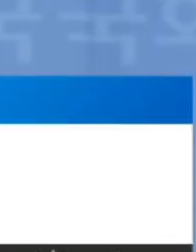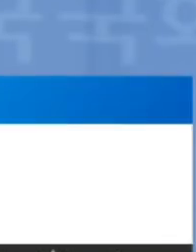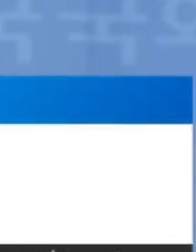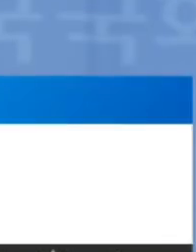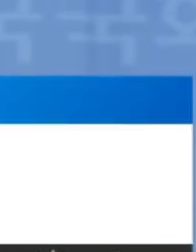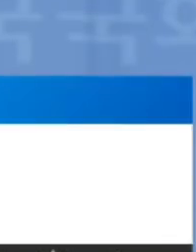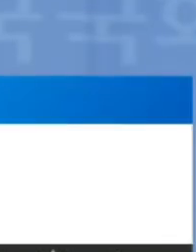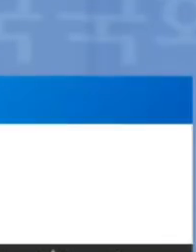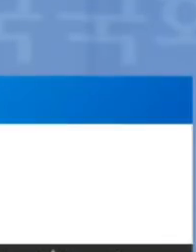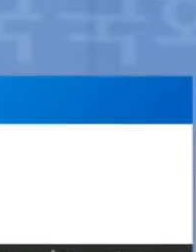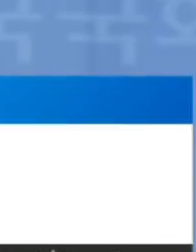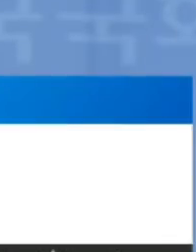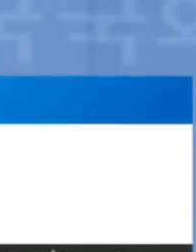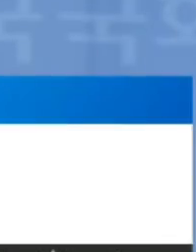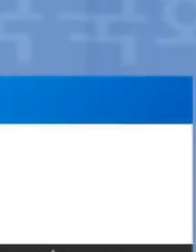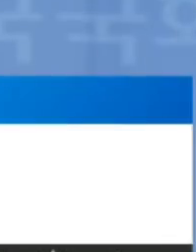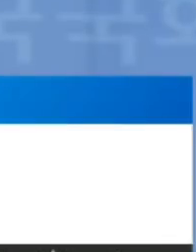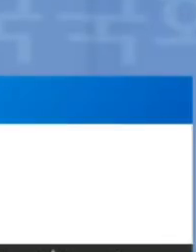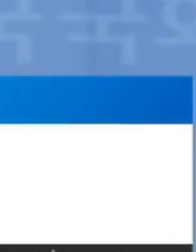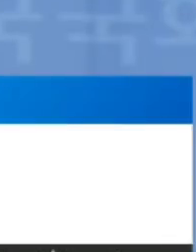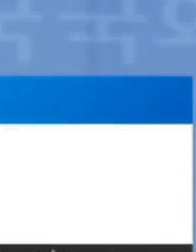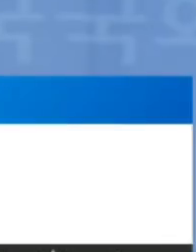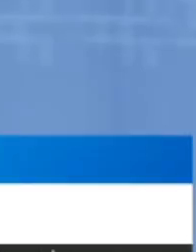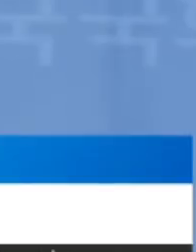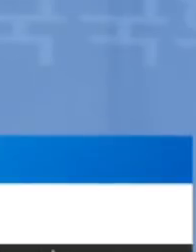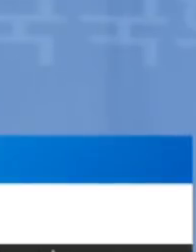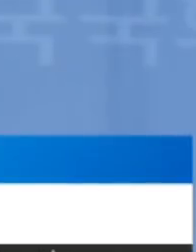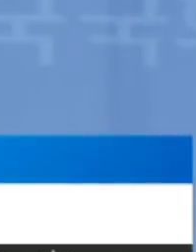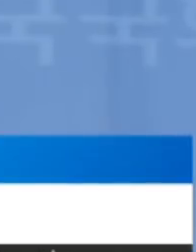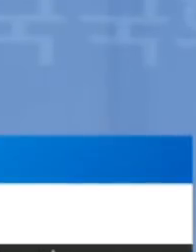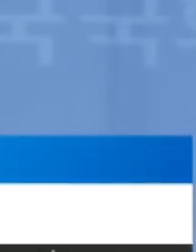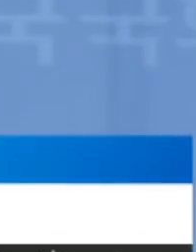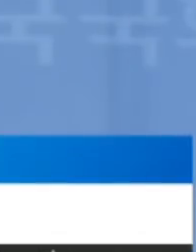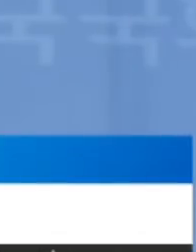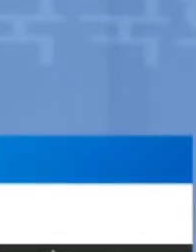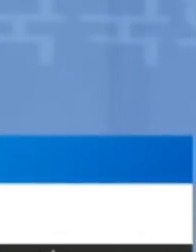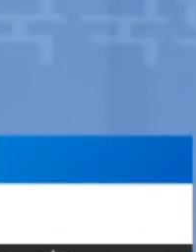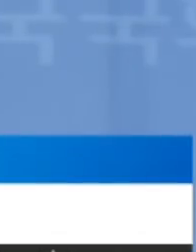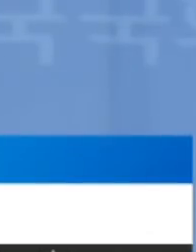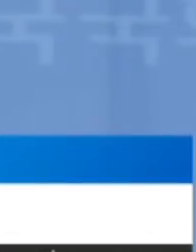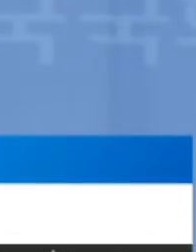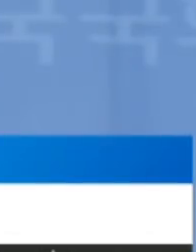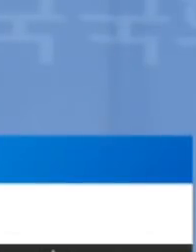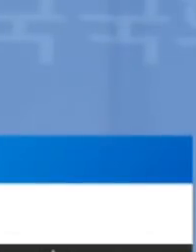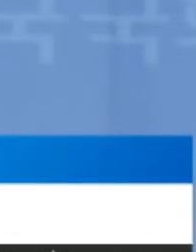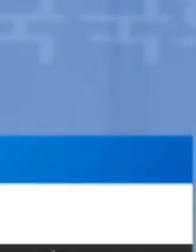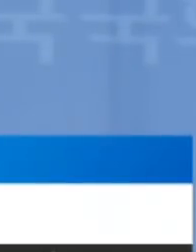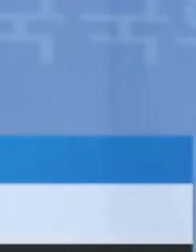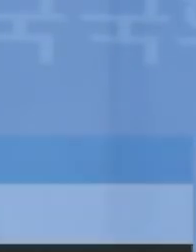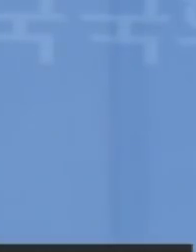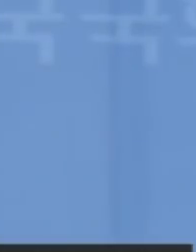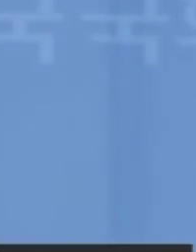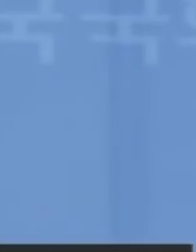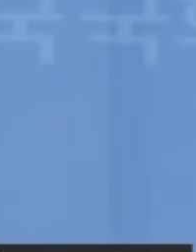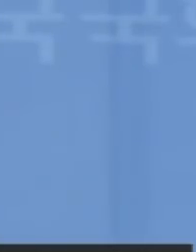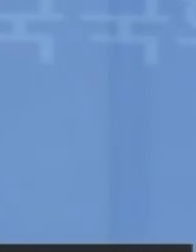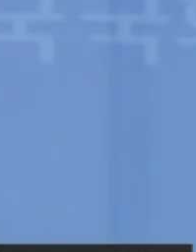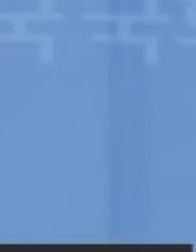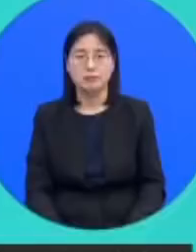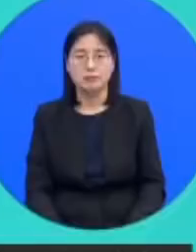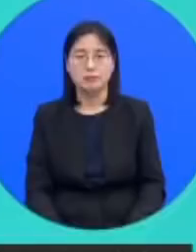그 비어있는 병실을 이용할 수 있단 말입니까 부총리 께서 직접 제대로 해명 하십시오